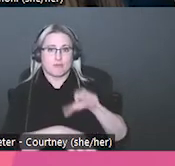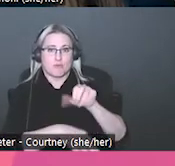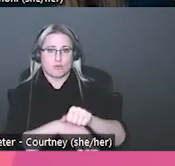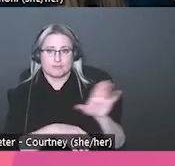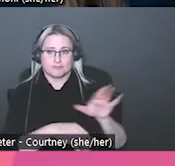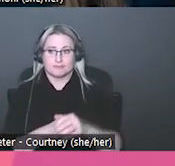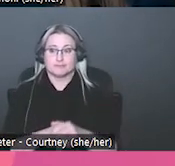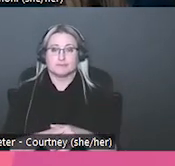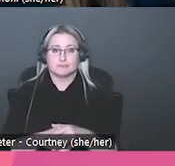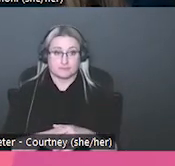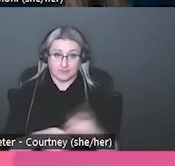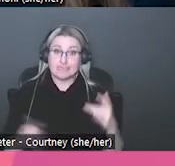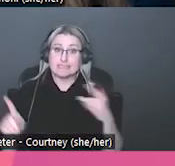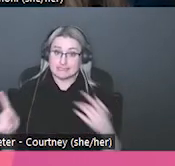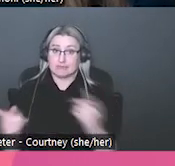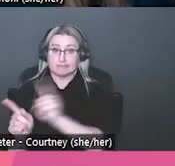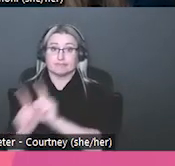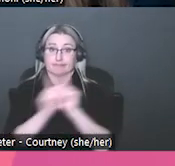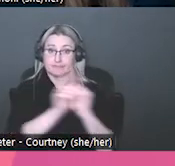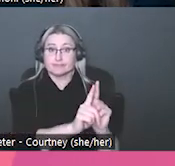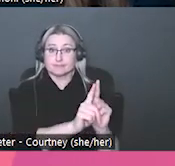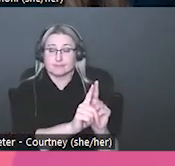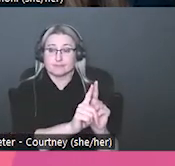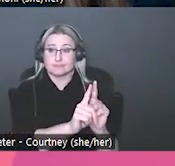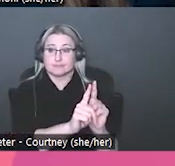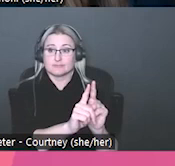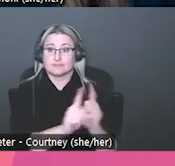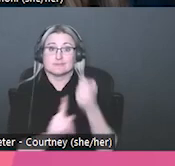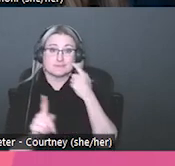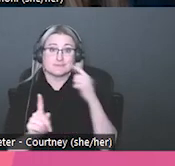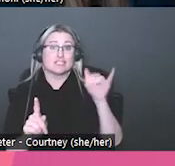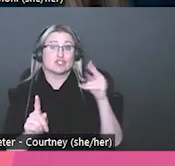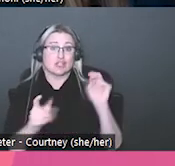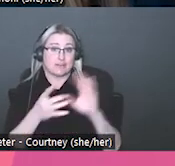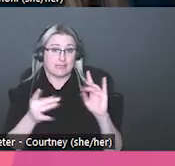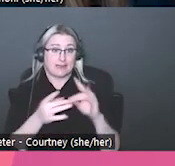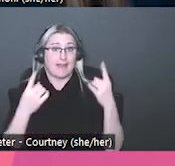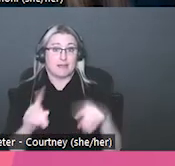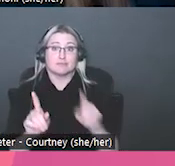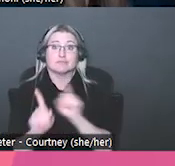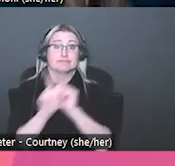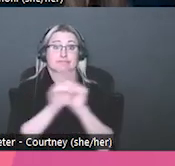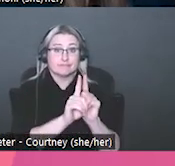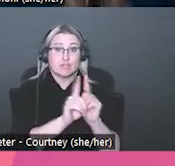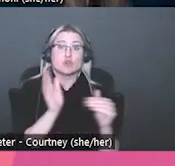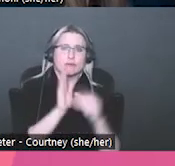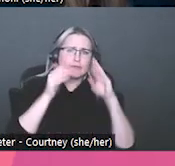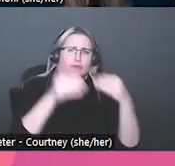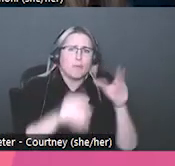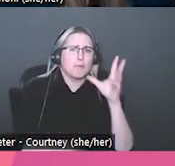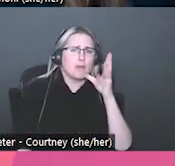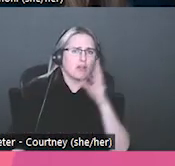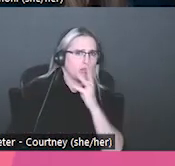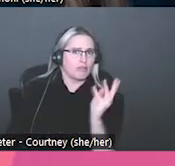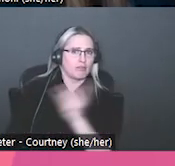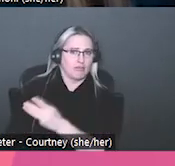leur rendez-vous chez le médecin. Souvent, les mères et les pères participaient aux visites chez le médecin. Et cela